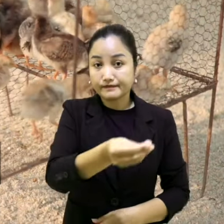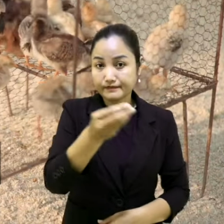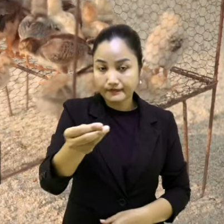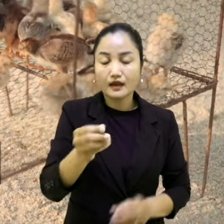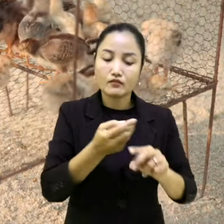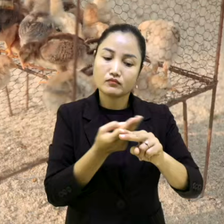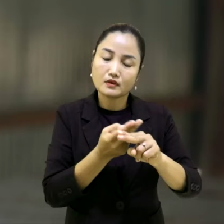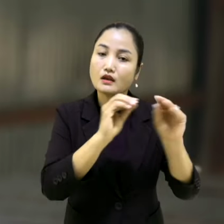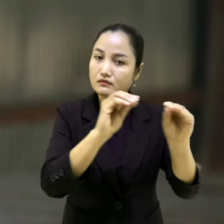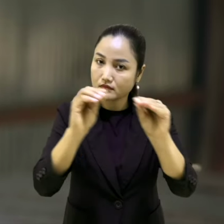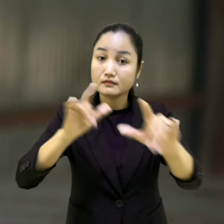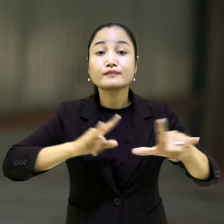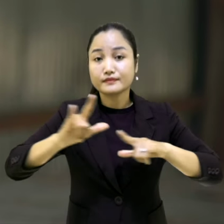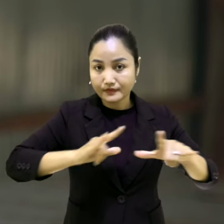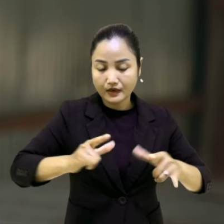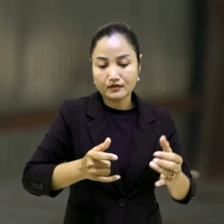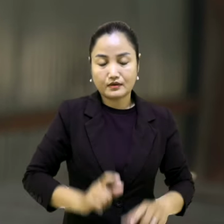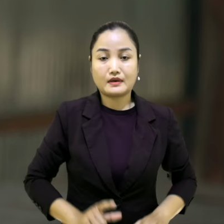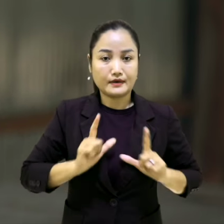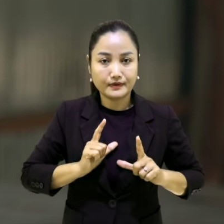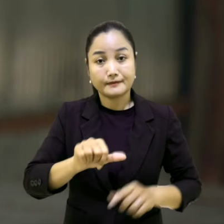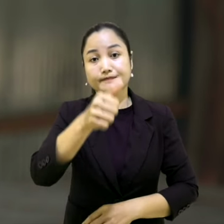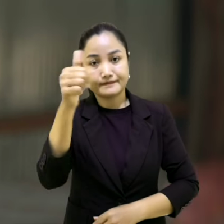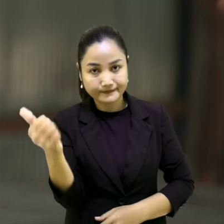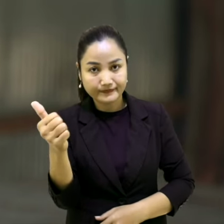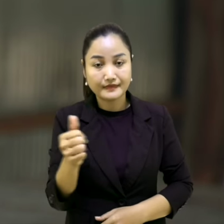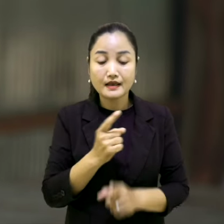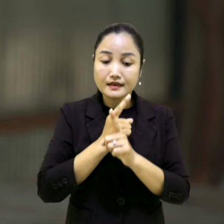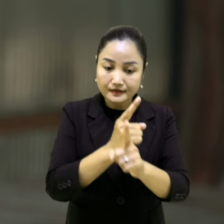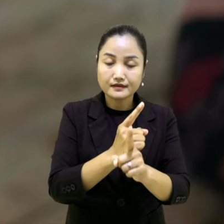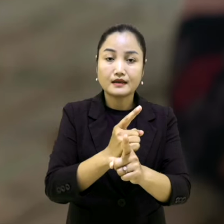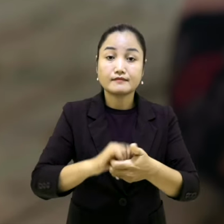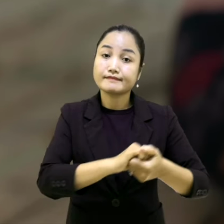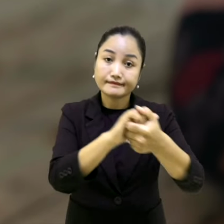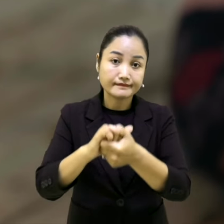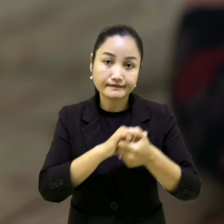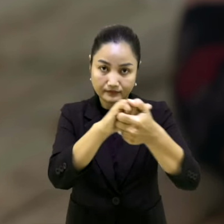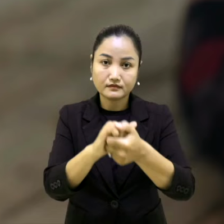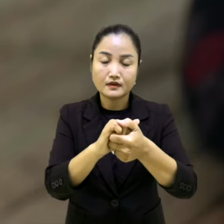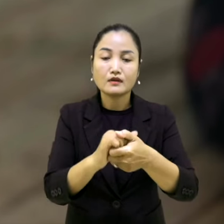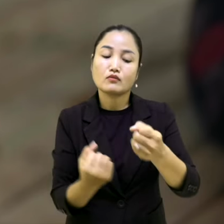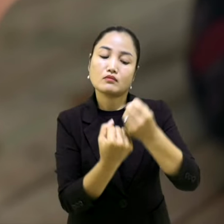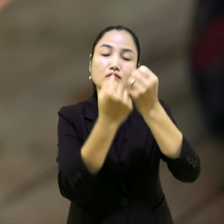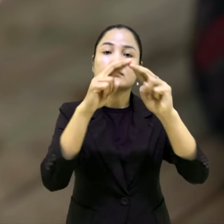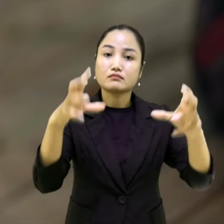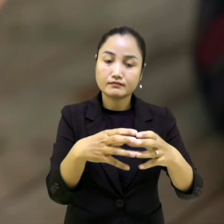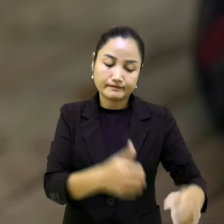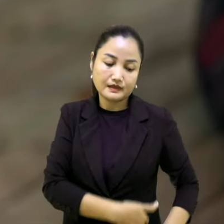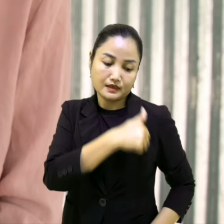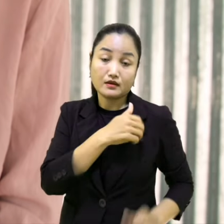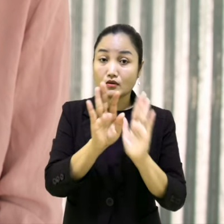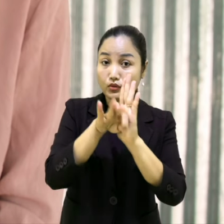chăm khái vẹt bản đồ mặt đá trong niên bảo chạy kết tế nâng bông nâng chì vật tam rồi dạ cách xã cá chìm mùi cồn bậc xa chết còn biển sông